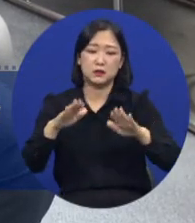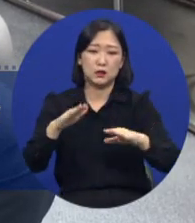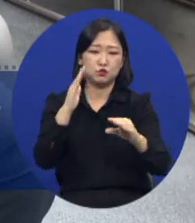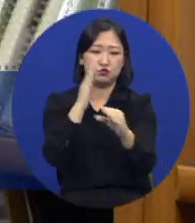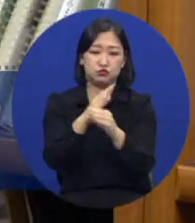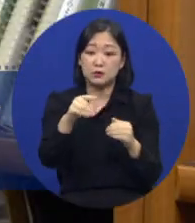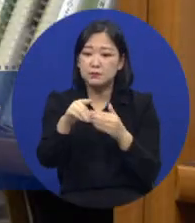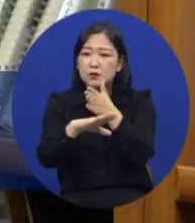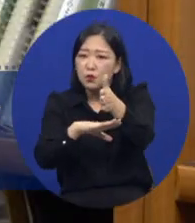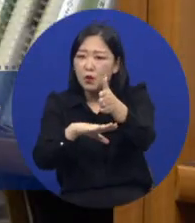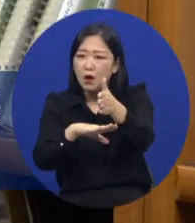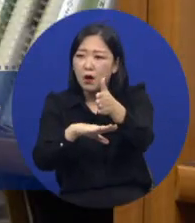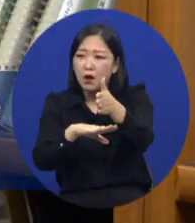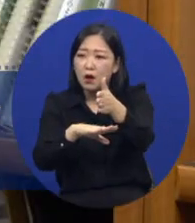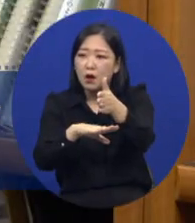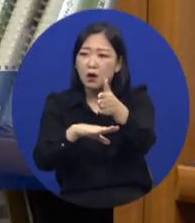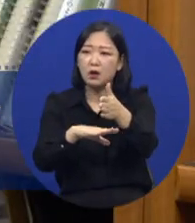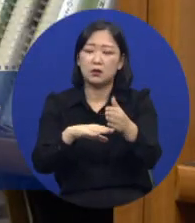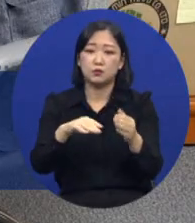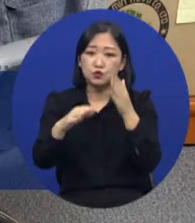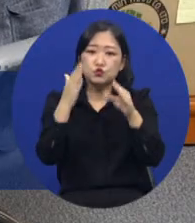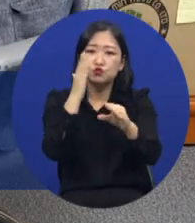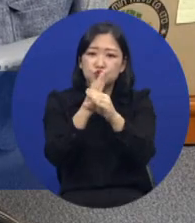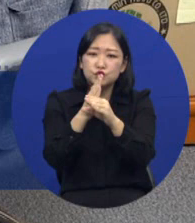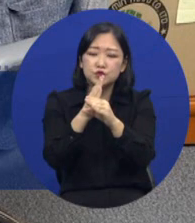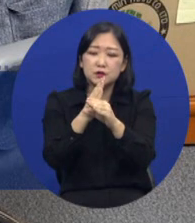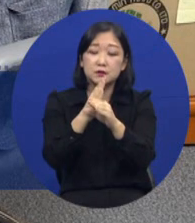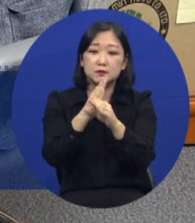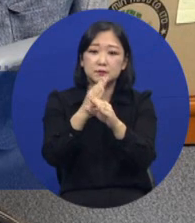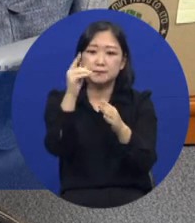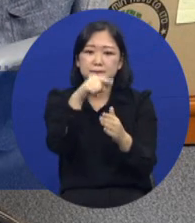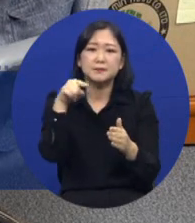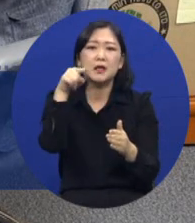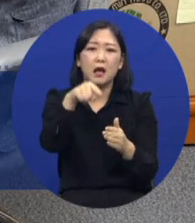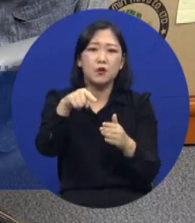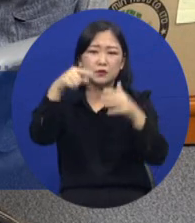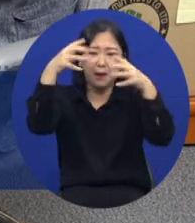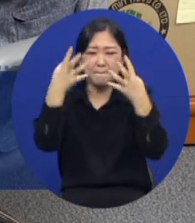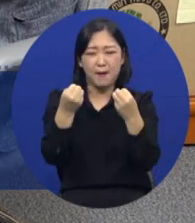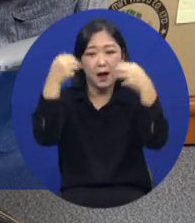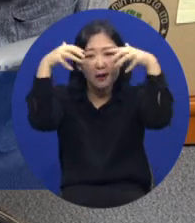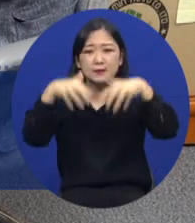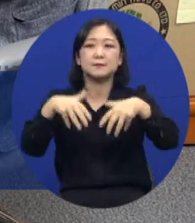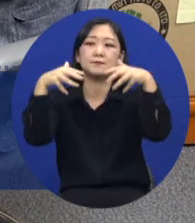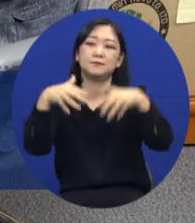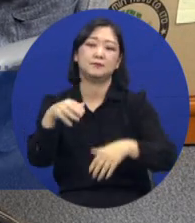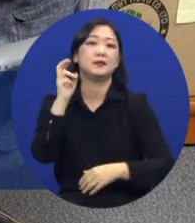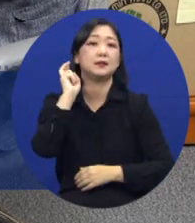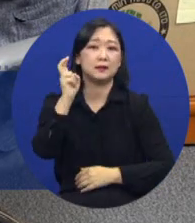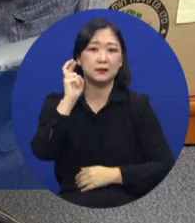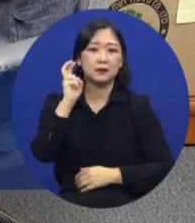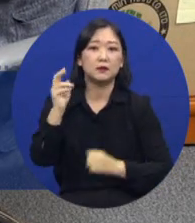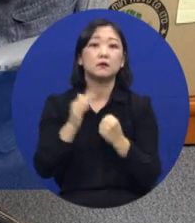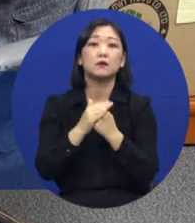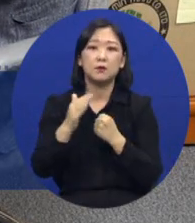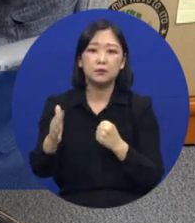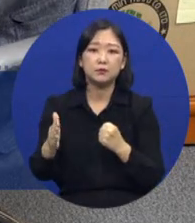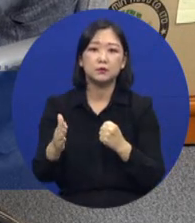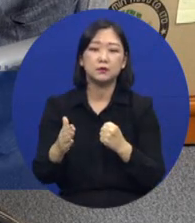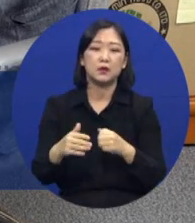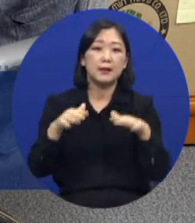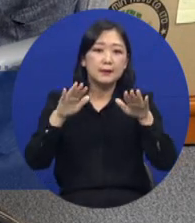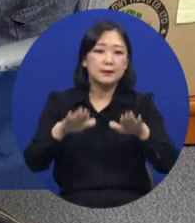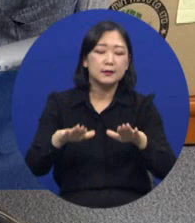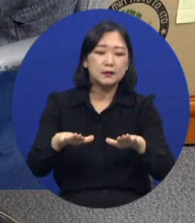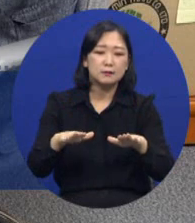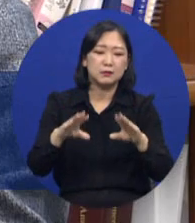중심이 통과하거든요. 중심이 통과하면 중심 부근에 눈 벽에서 상당히 많은 또 비가 예상이 됩니다. 그래서 이미